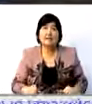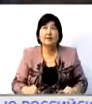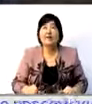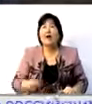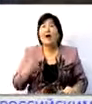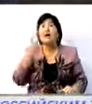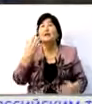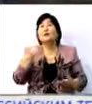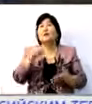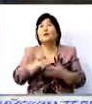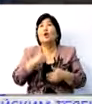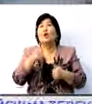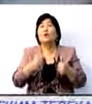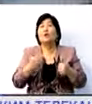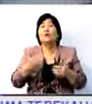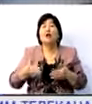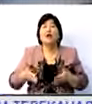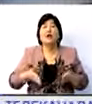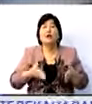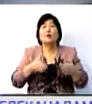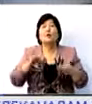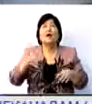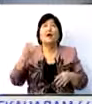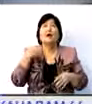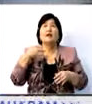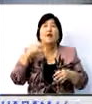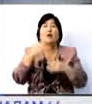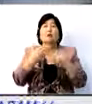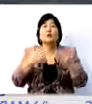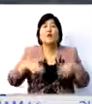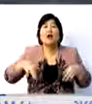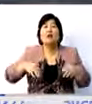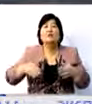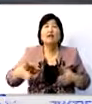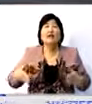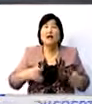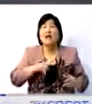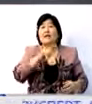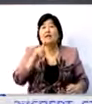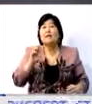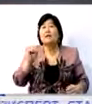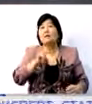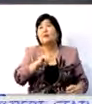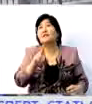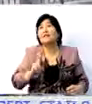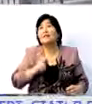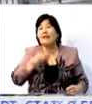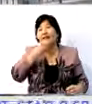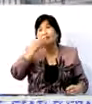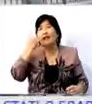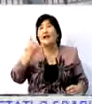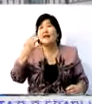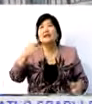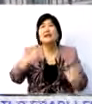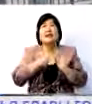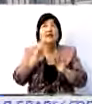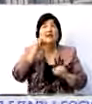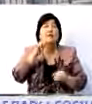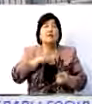Один из участников конкурса – придорожный комплекс «Кызылорда» на международной автомагистрали «Западная Европа, Западный Китай».